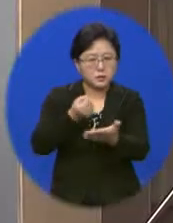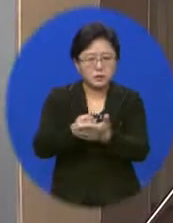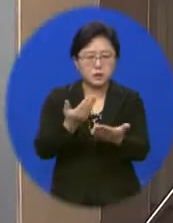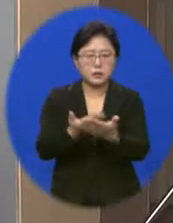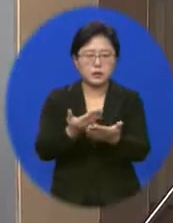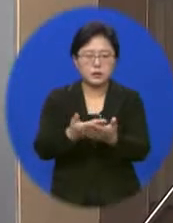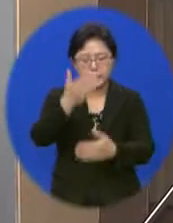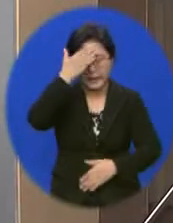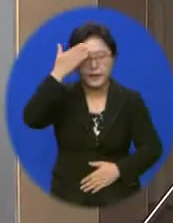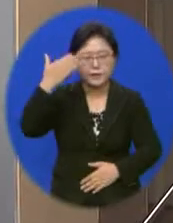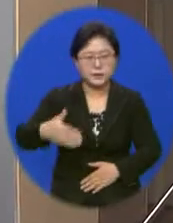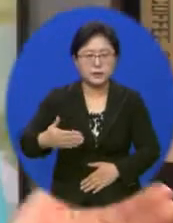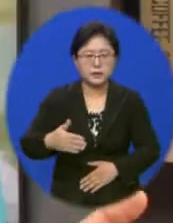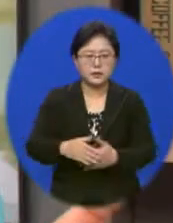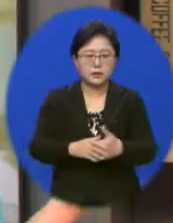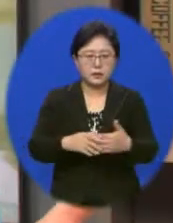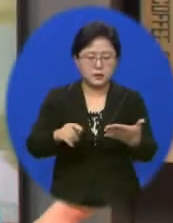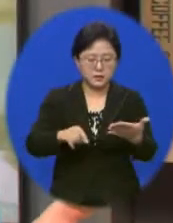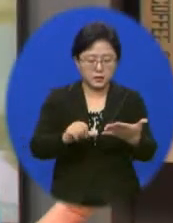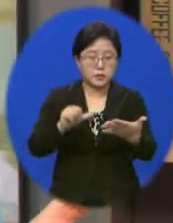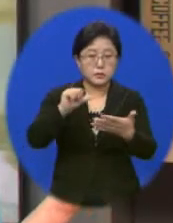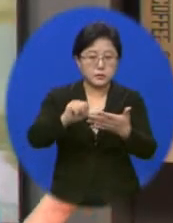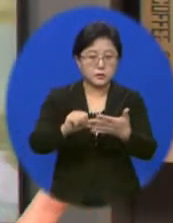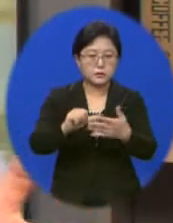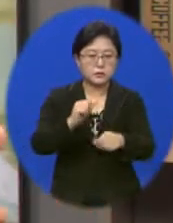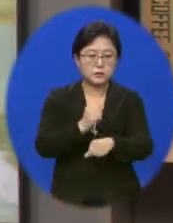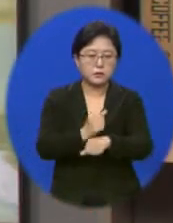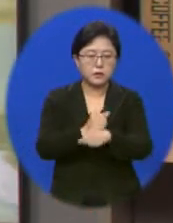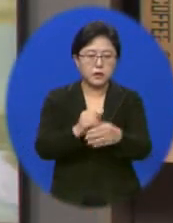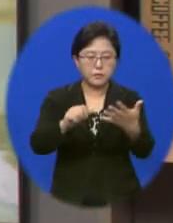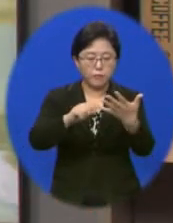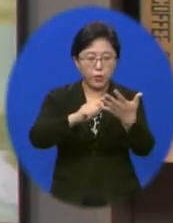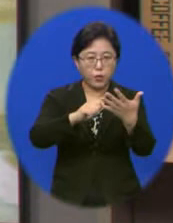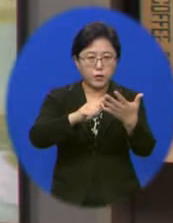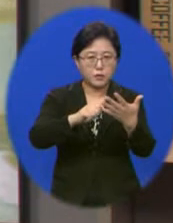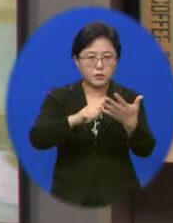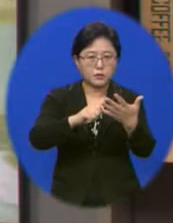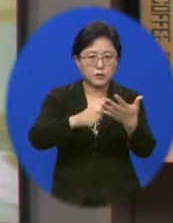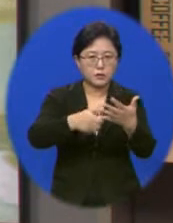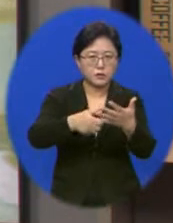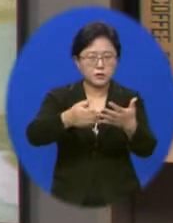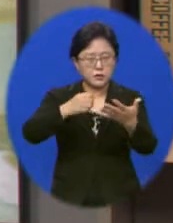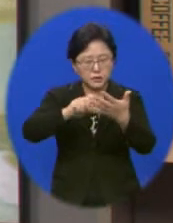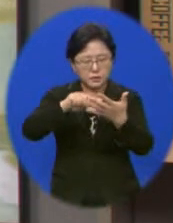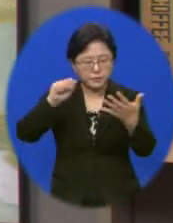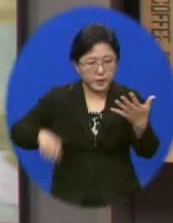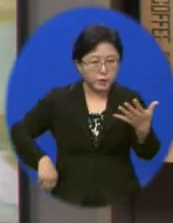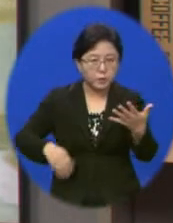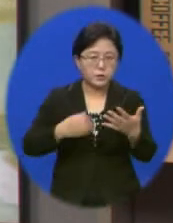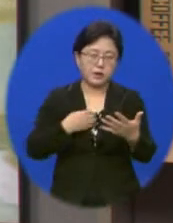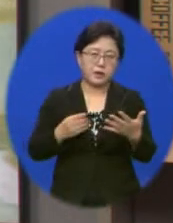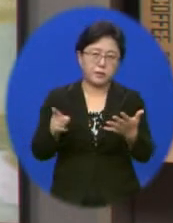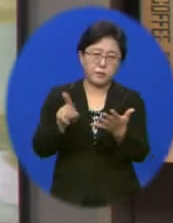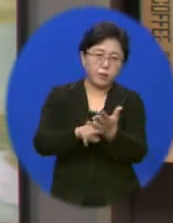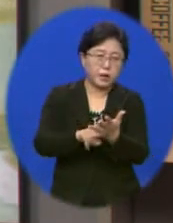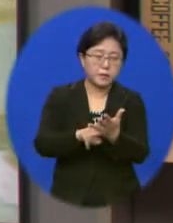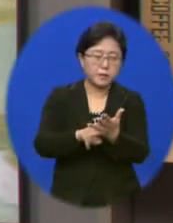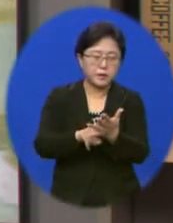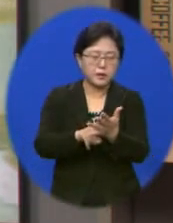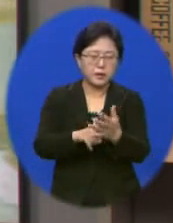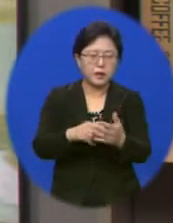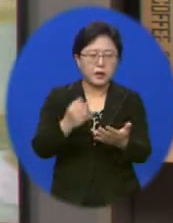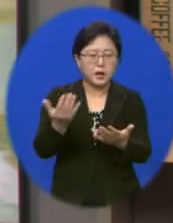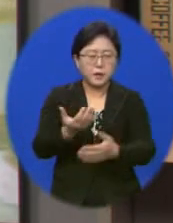그래서 다행히 순위에 들어가서 5위 한 후보를 끌어내리고 들어가는